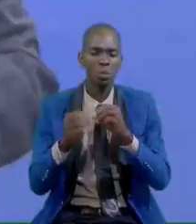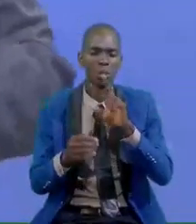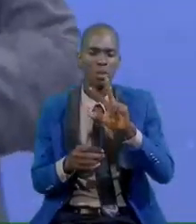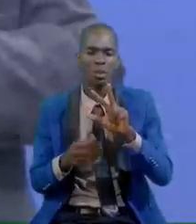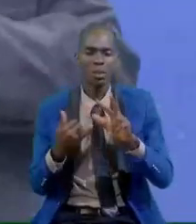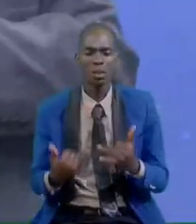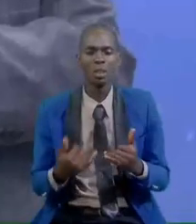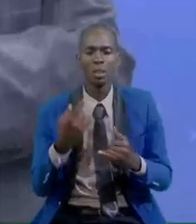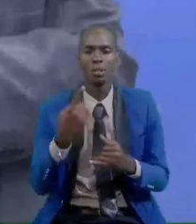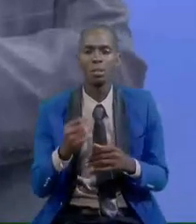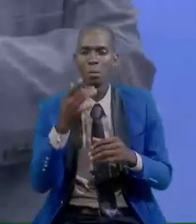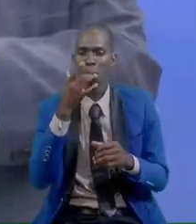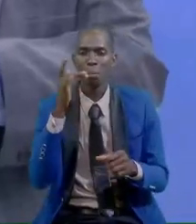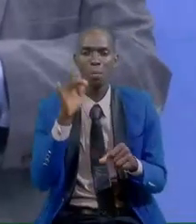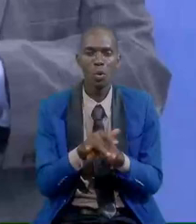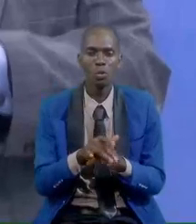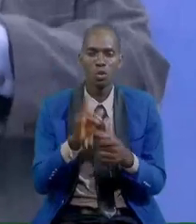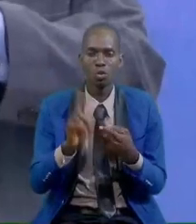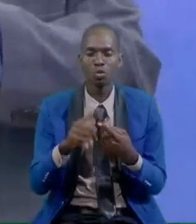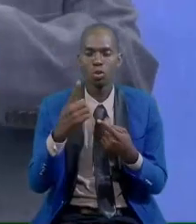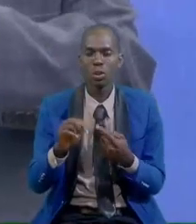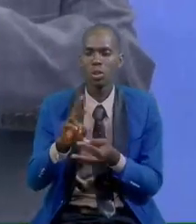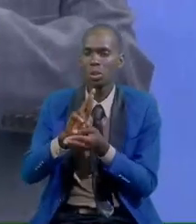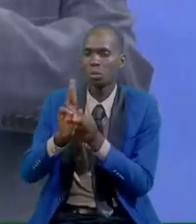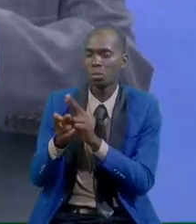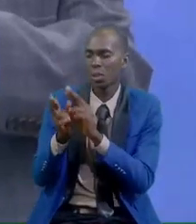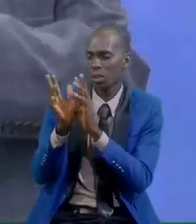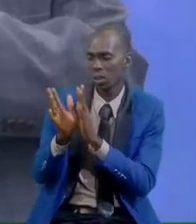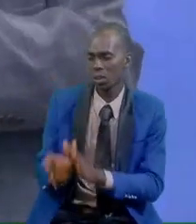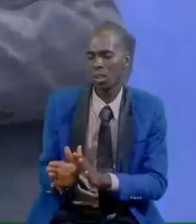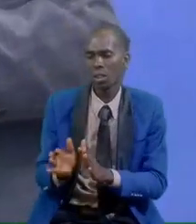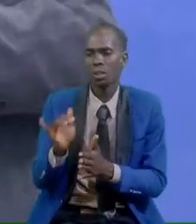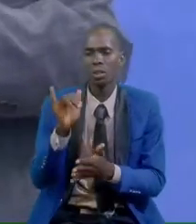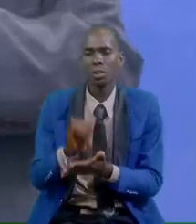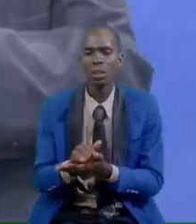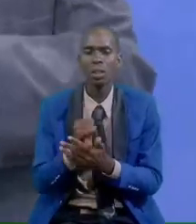La promesse au pénitent qui libère.